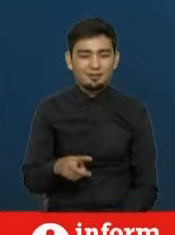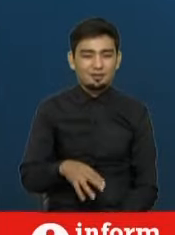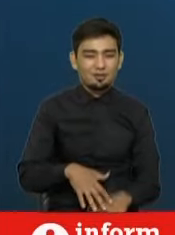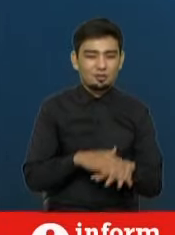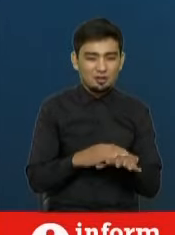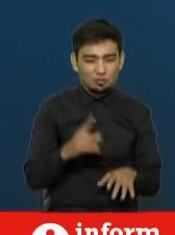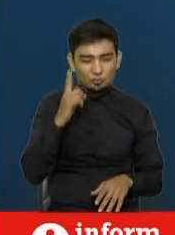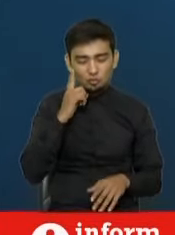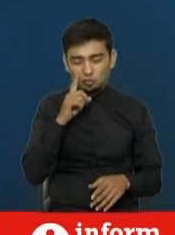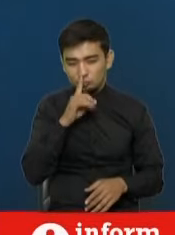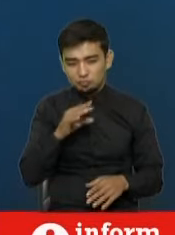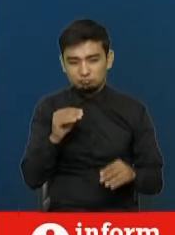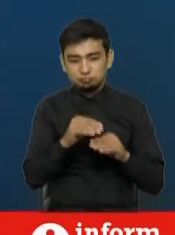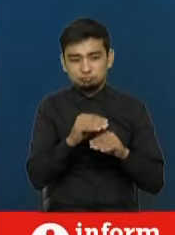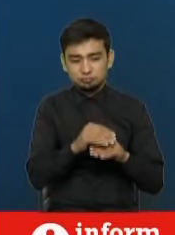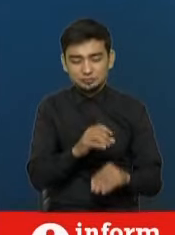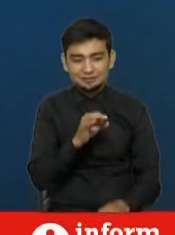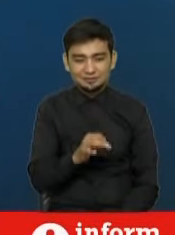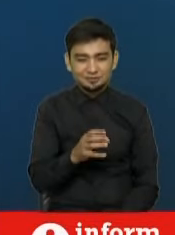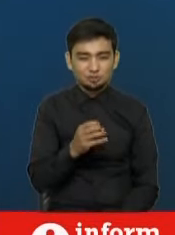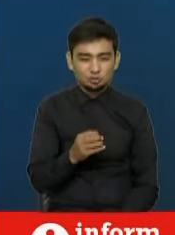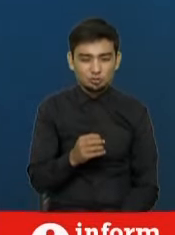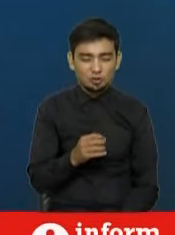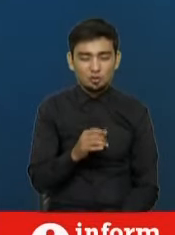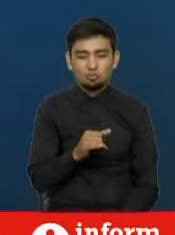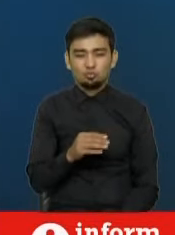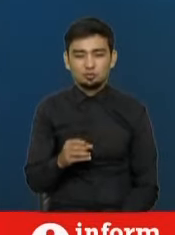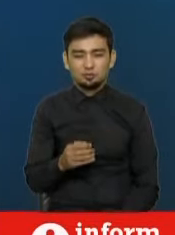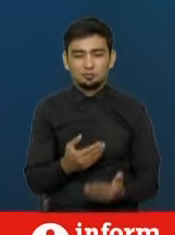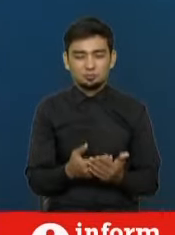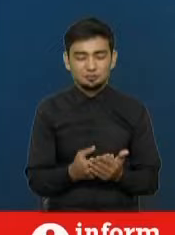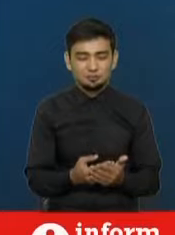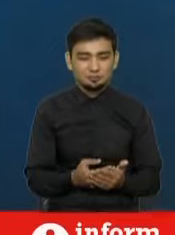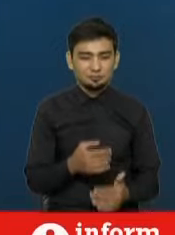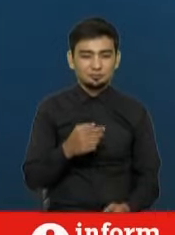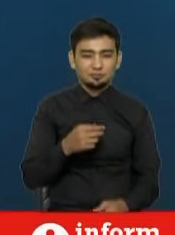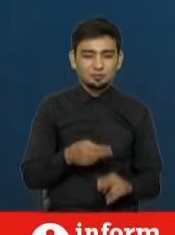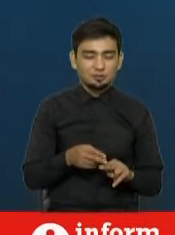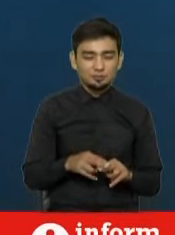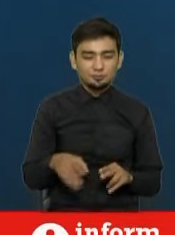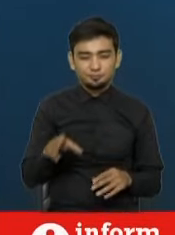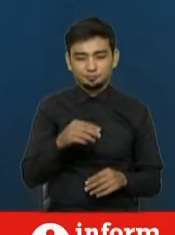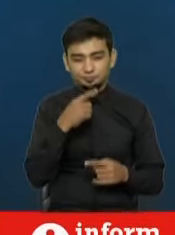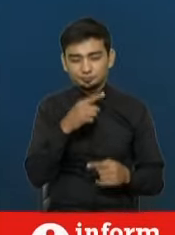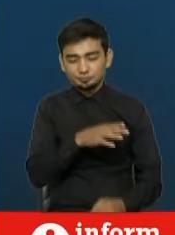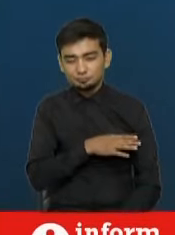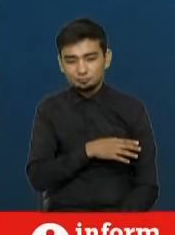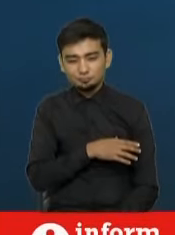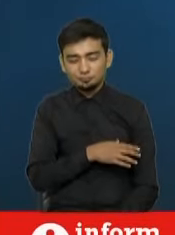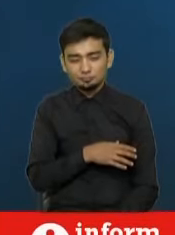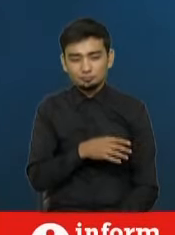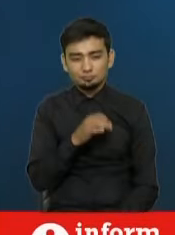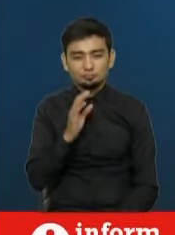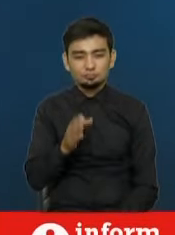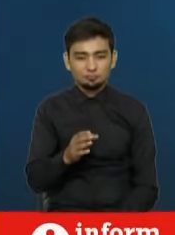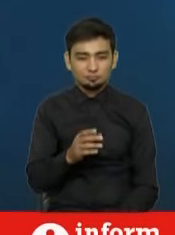не будут. Вот. И уже, наверное, та динамика, о которой вы сегодня говорили,